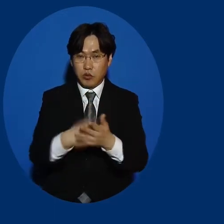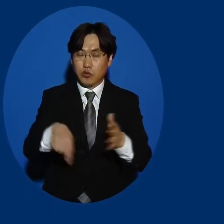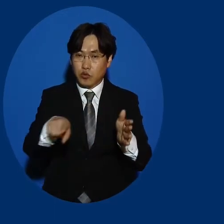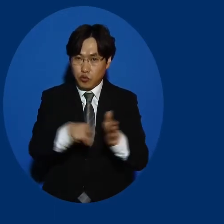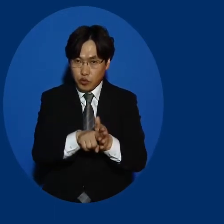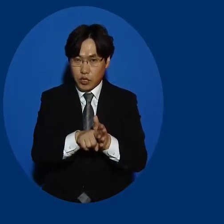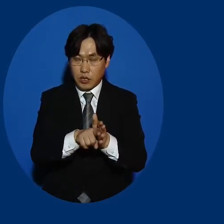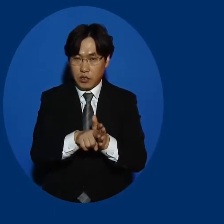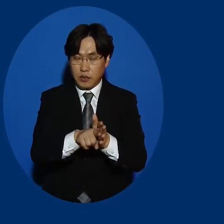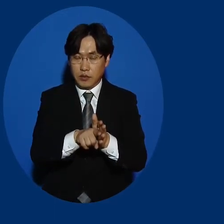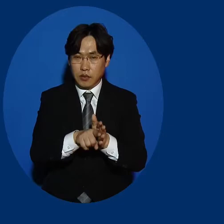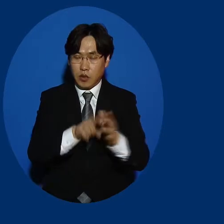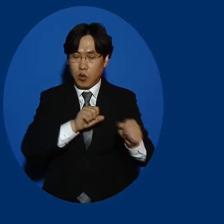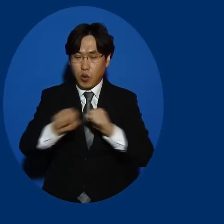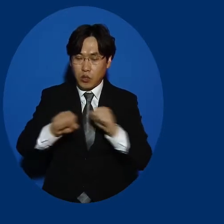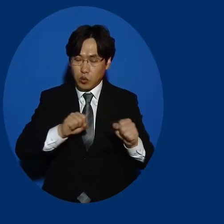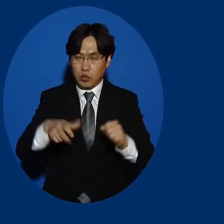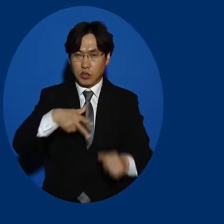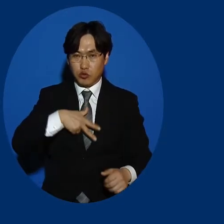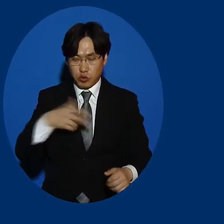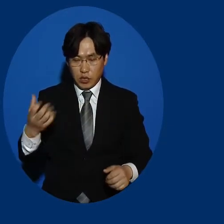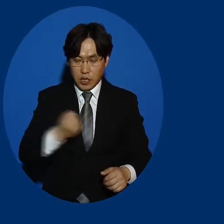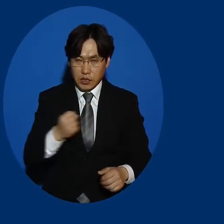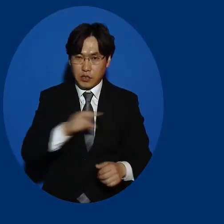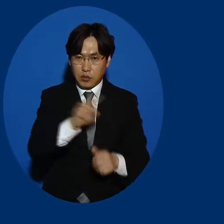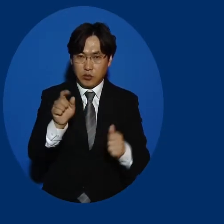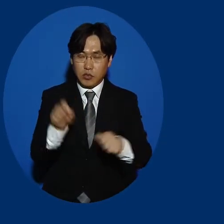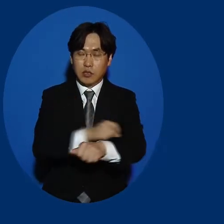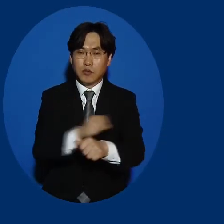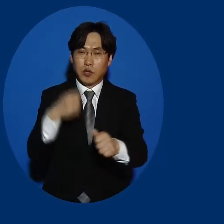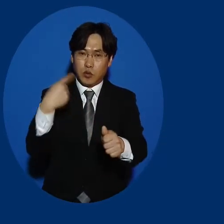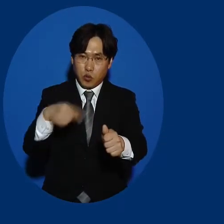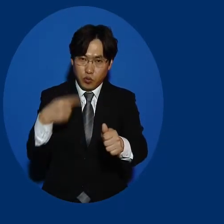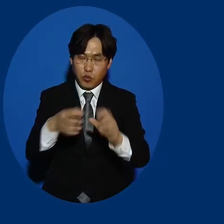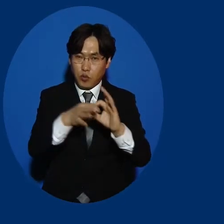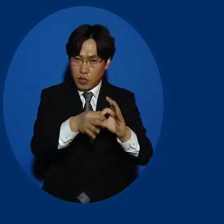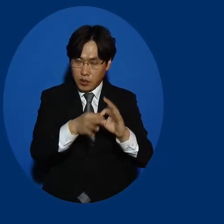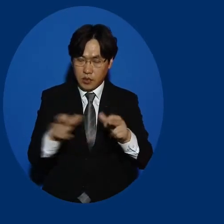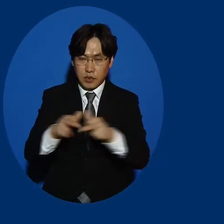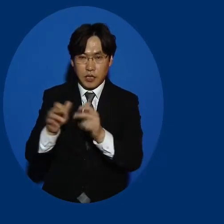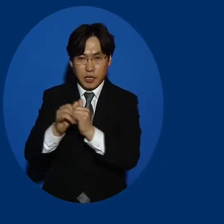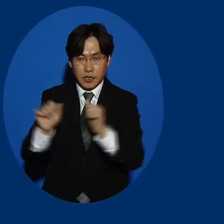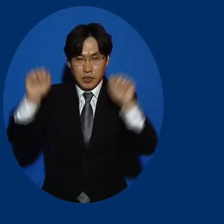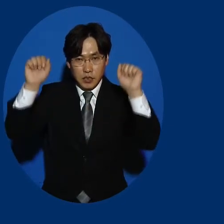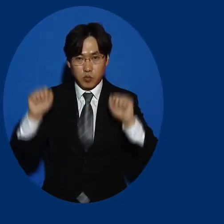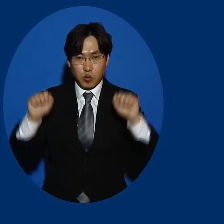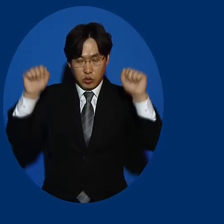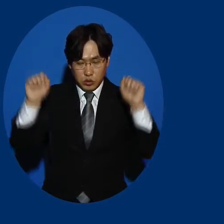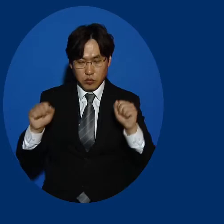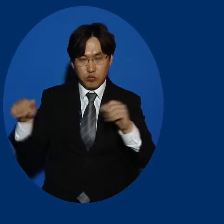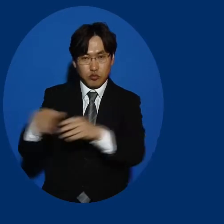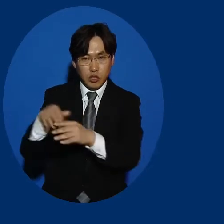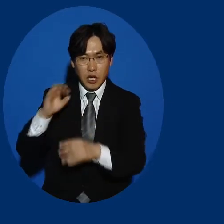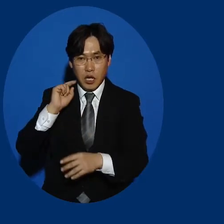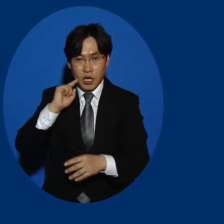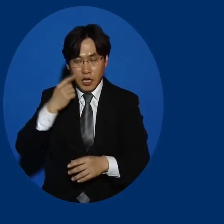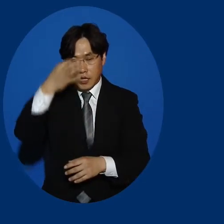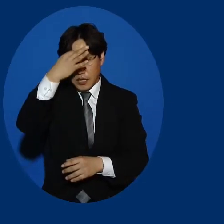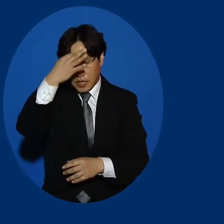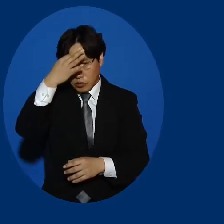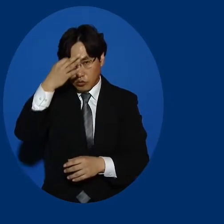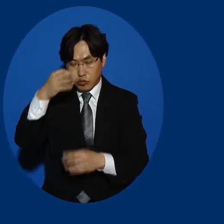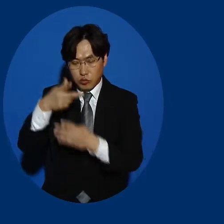좀 주체적인 활동을 지원할 수 있는 특별 지원 교육이라든지 장애인 스포츠나 장애인 문화예술 활동의 진흥 등도